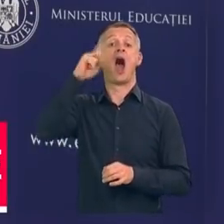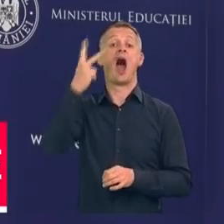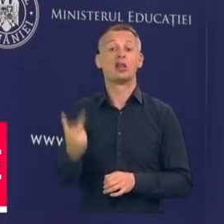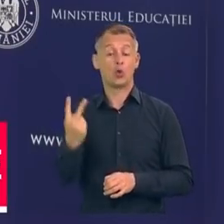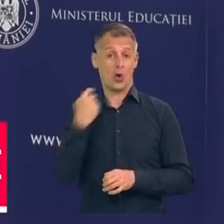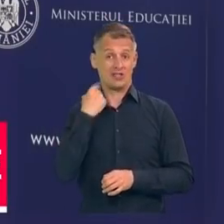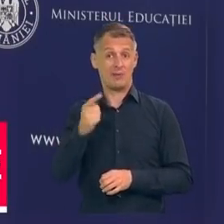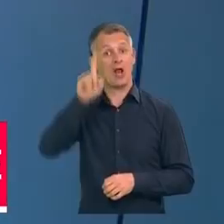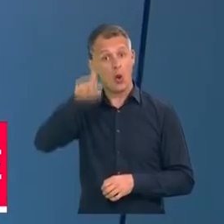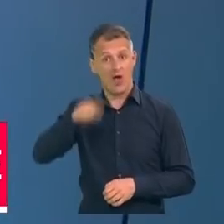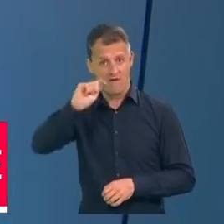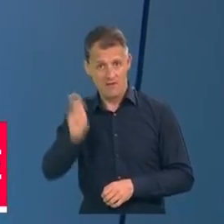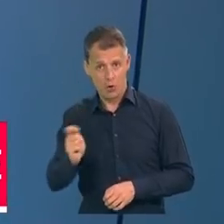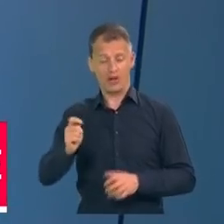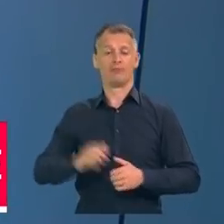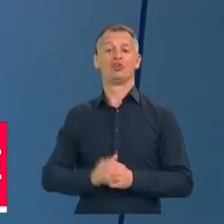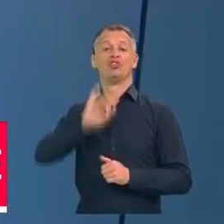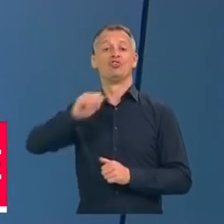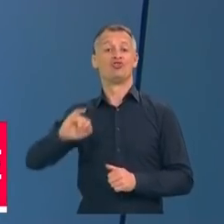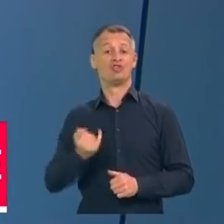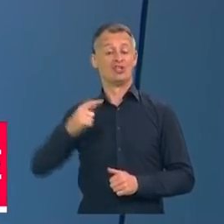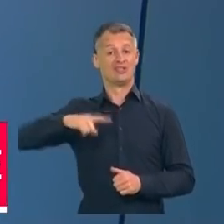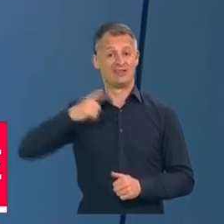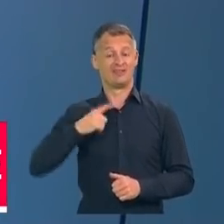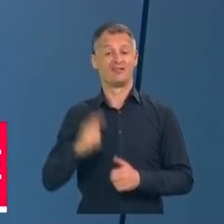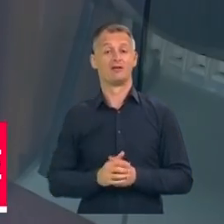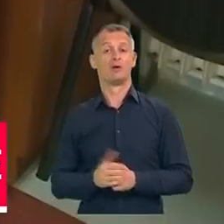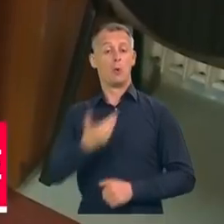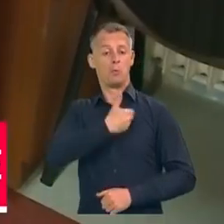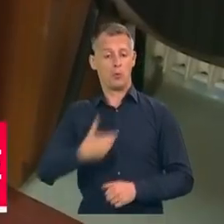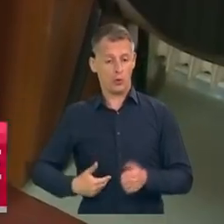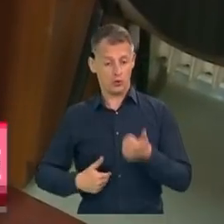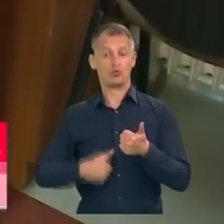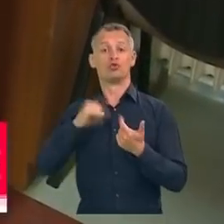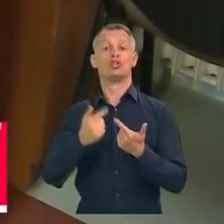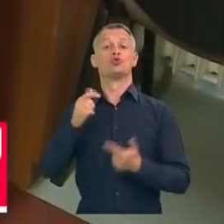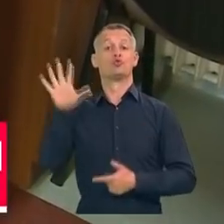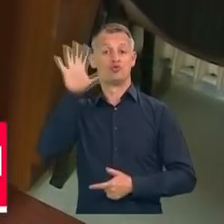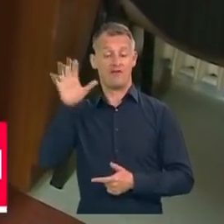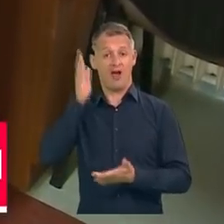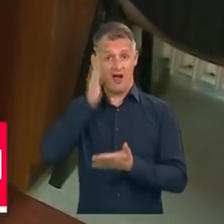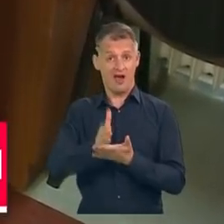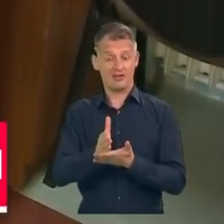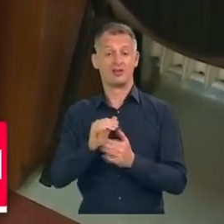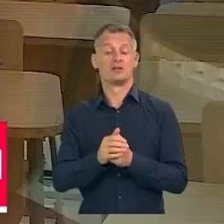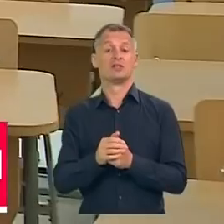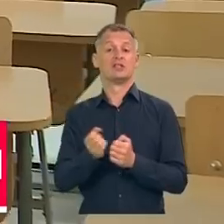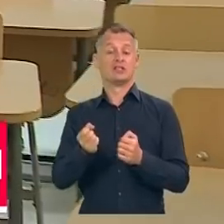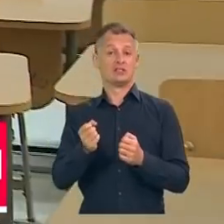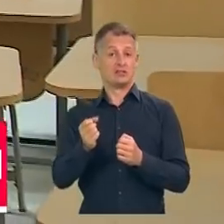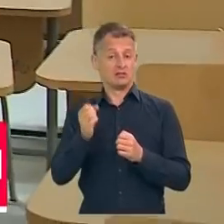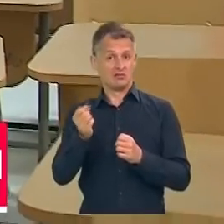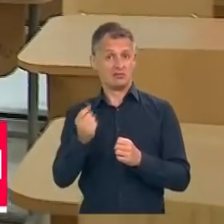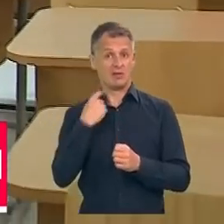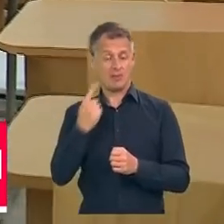săptămână a lunii februarie. Și sunt Bucureștiul și Suceava care au decis ca săptămâna de vacanță din luna